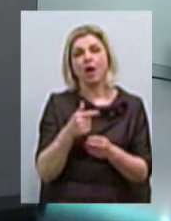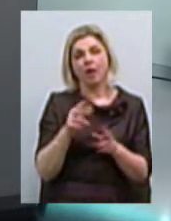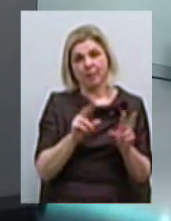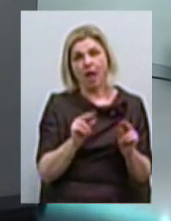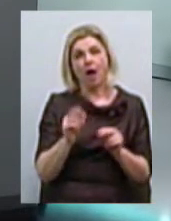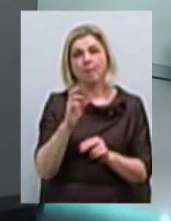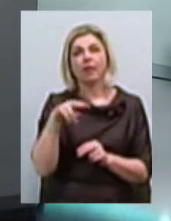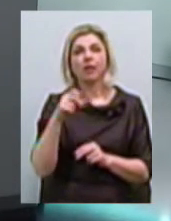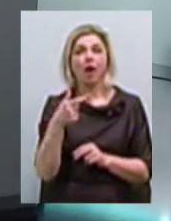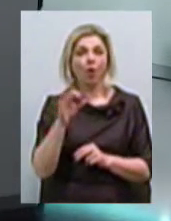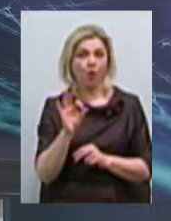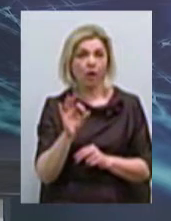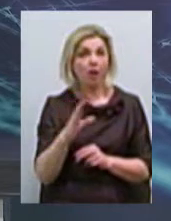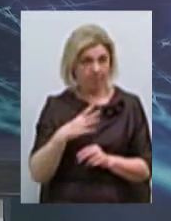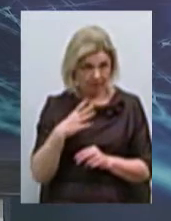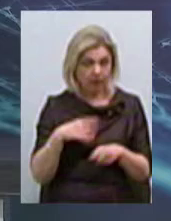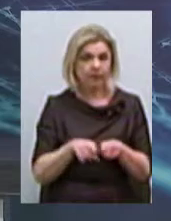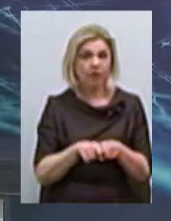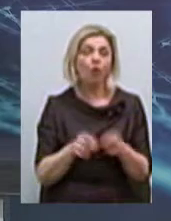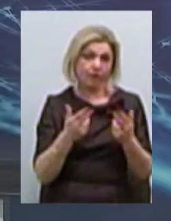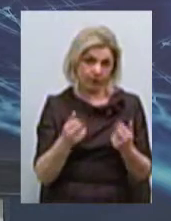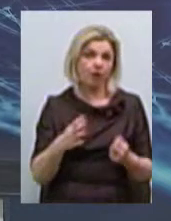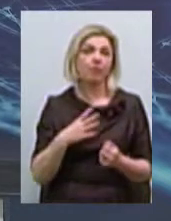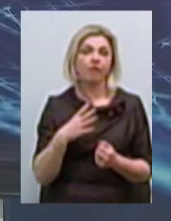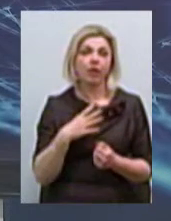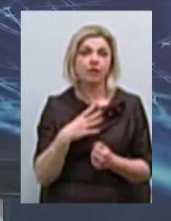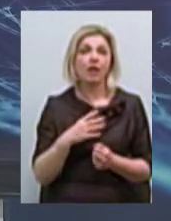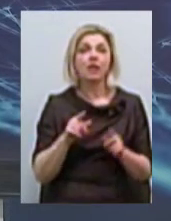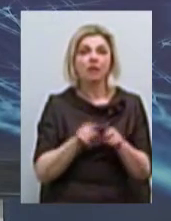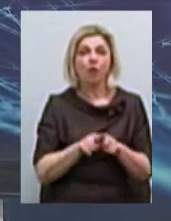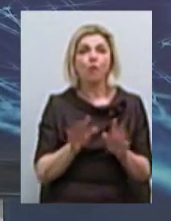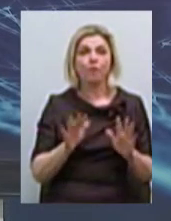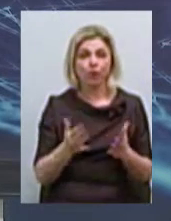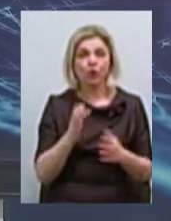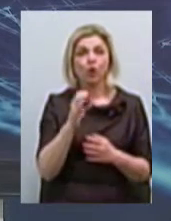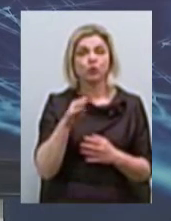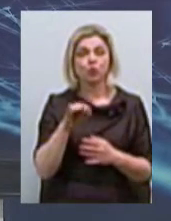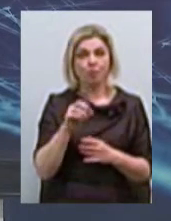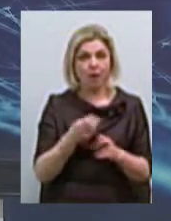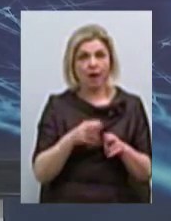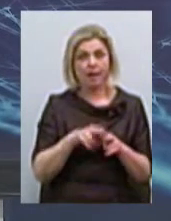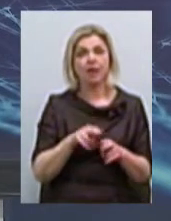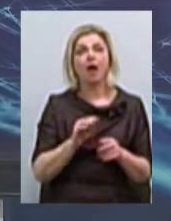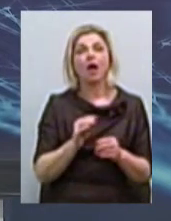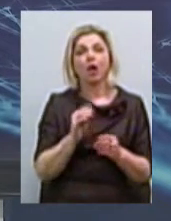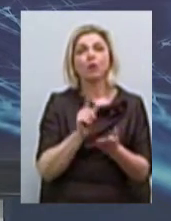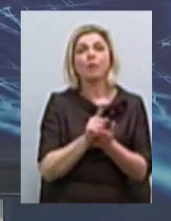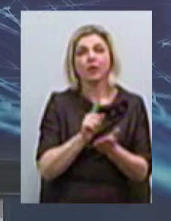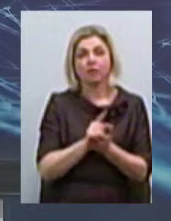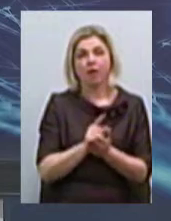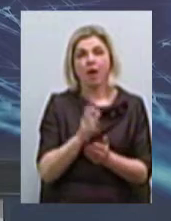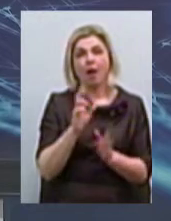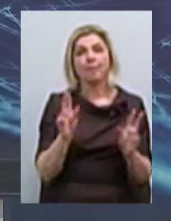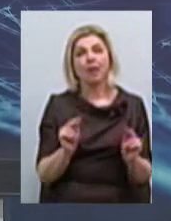Так, є таке. В такому випадку ця сума виступає додатковим благом.